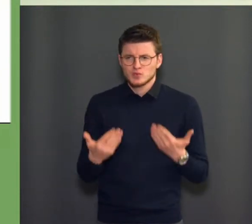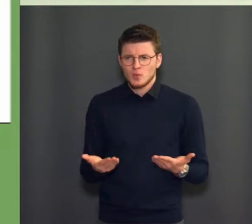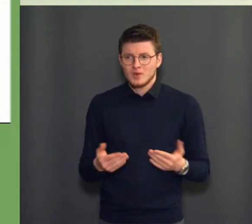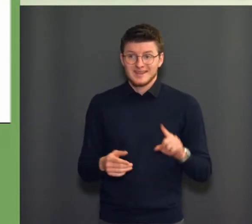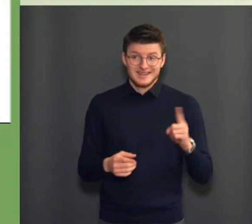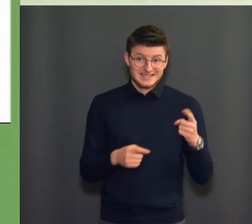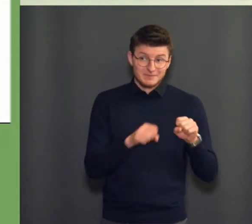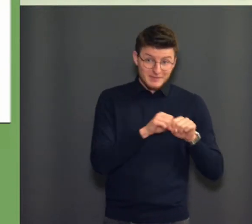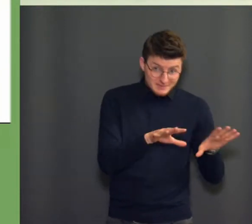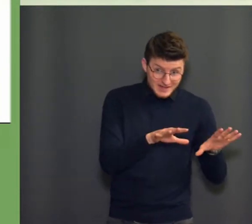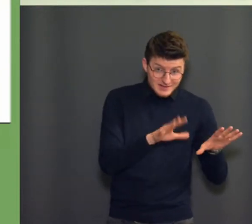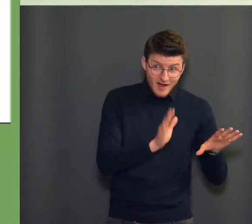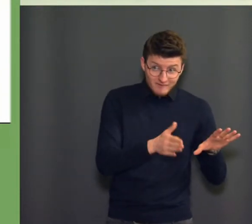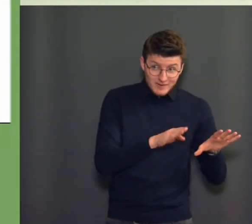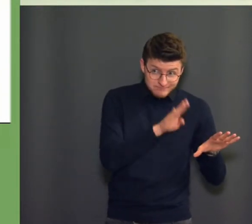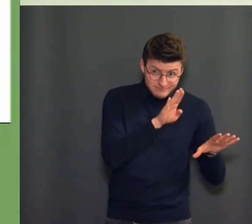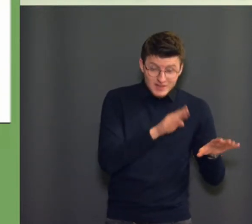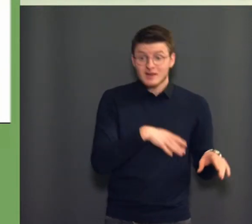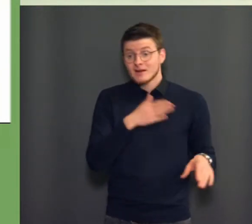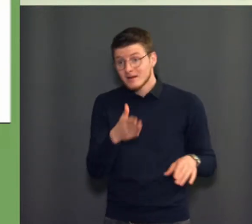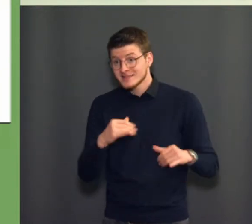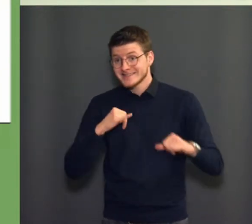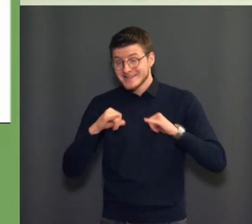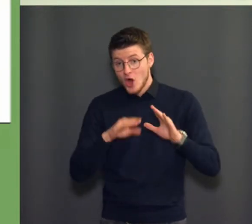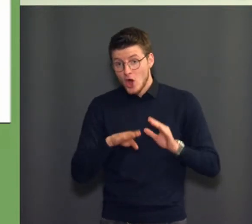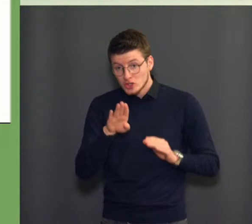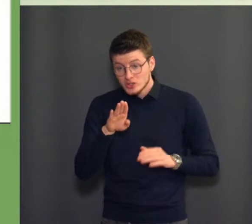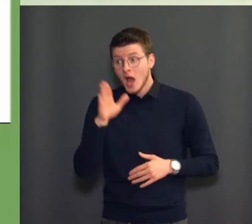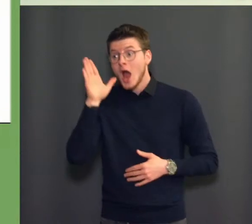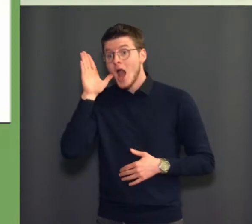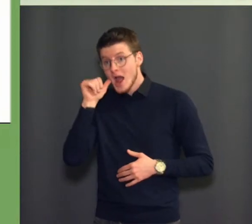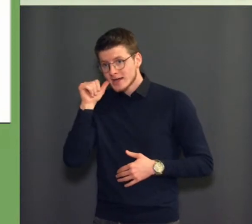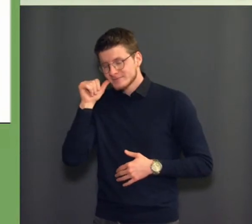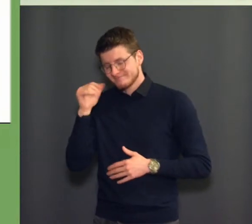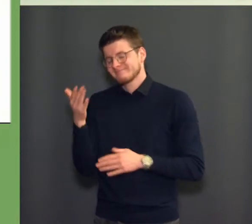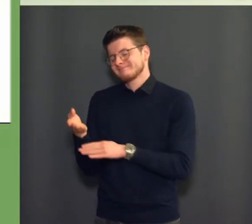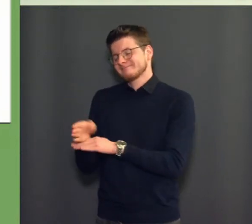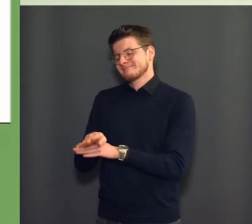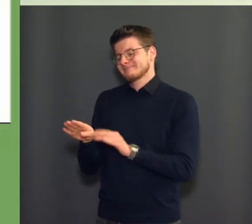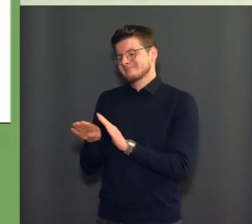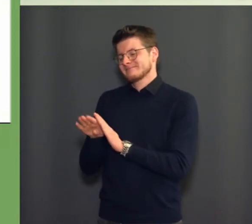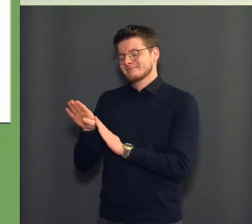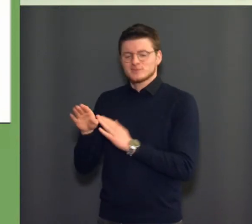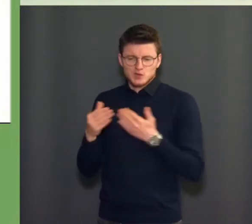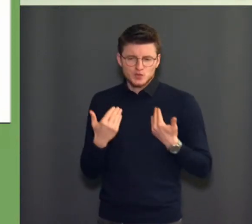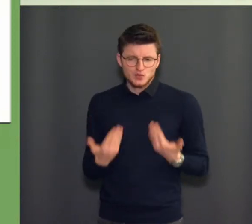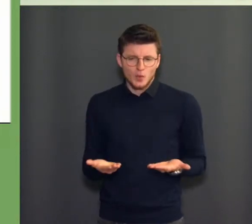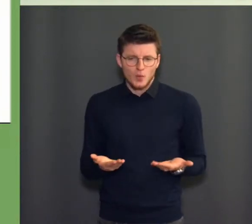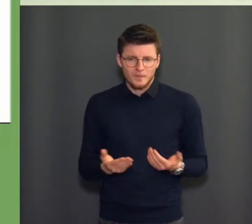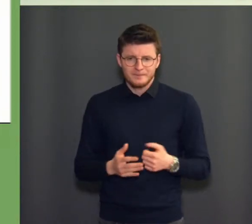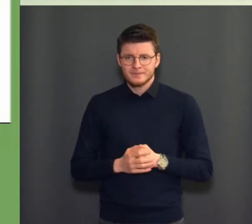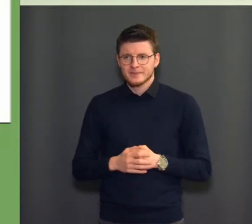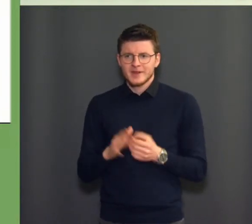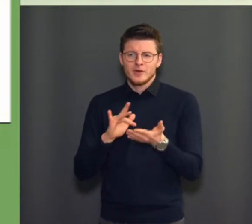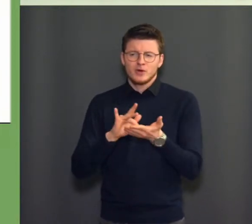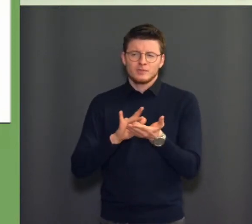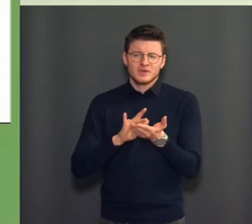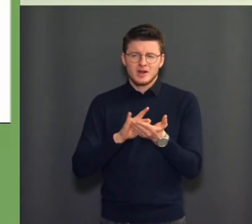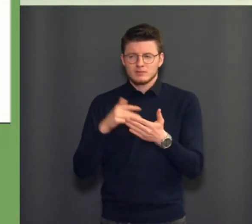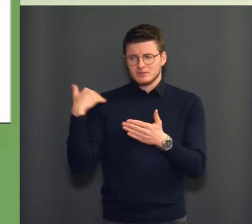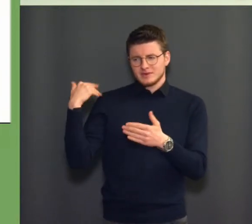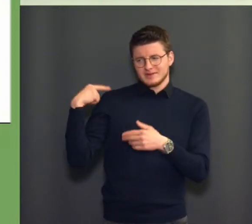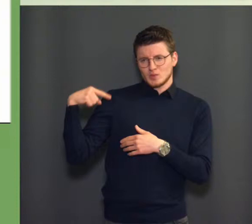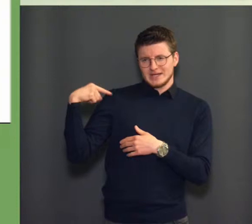Gemiddeld vielen er de afgelopen week 39 overlijdens per dag te betreuren En dat is 48%